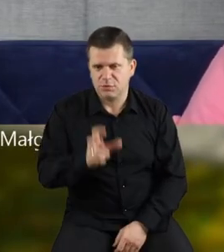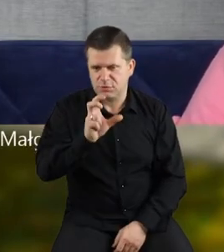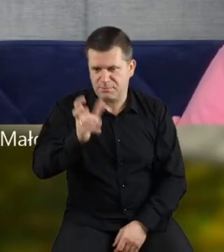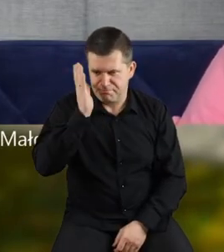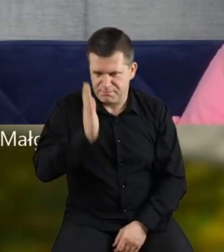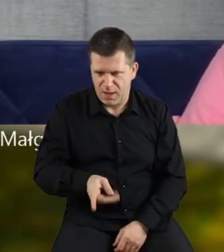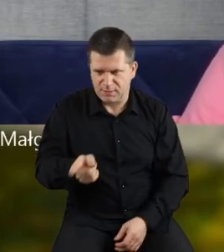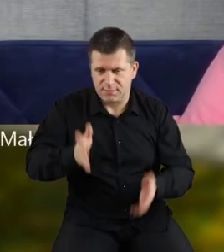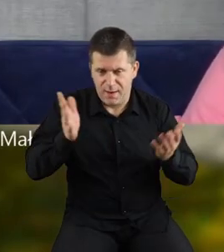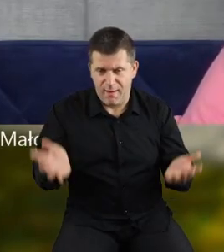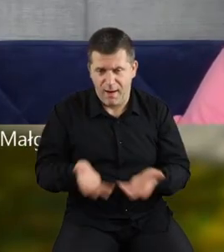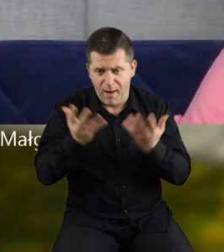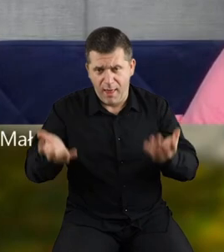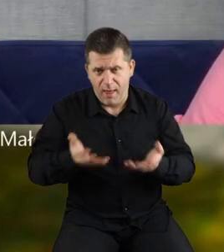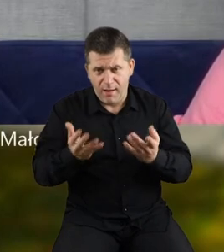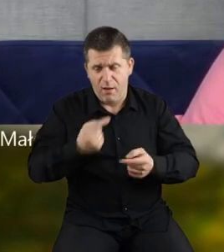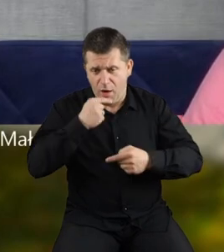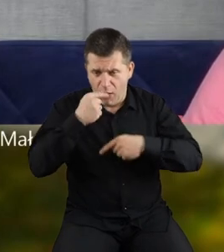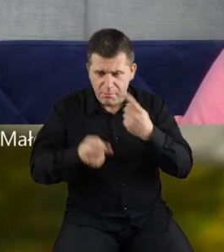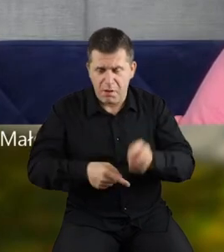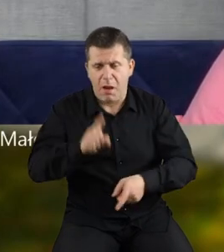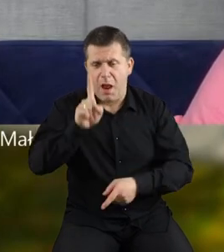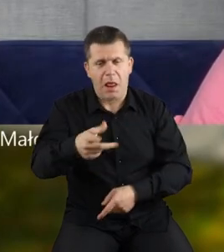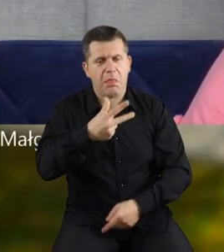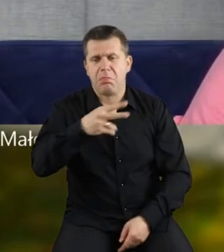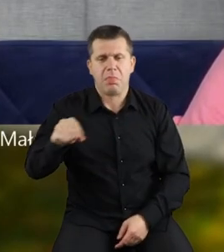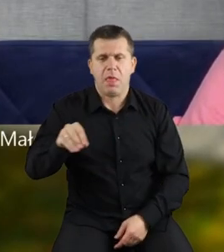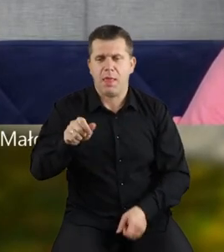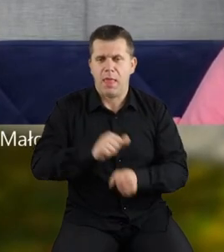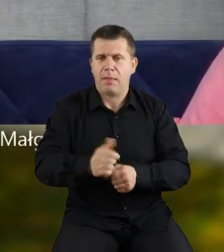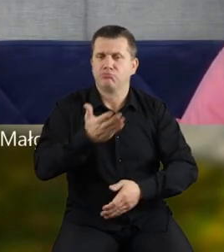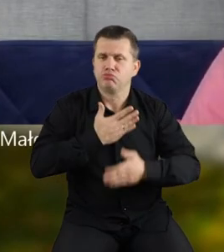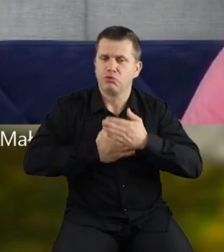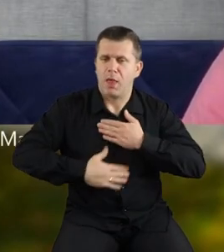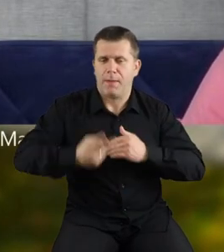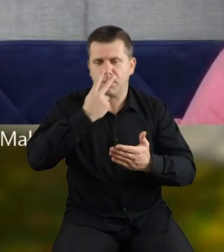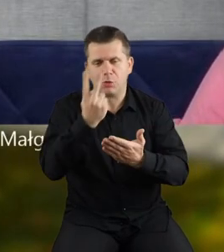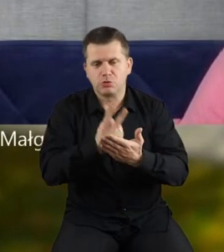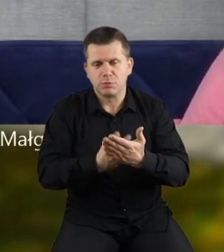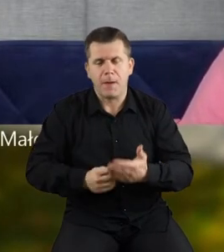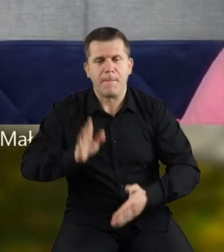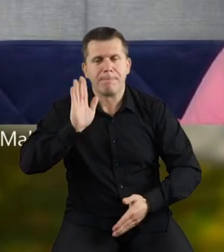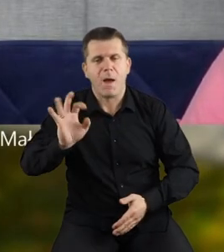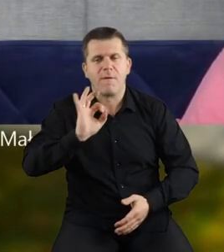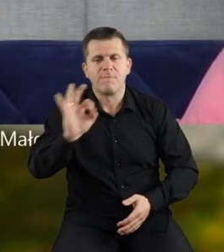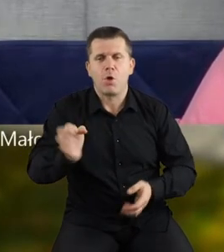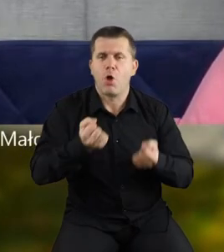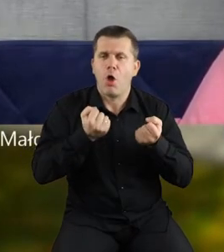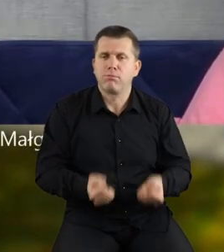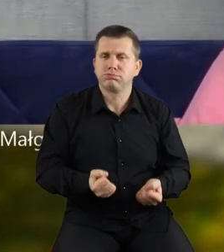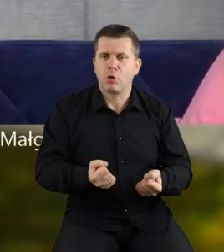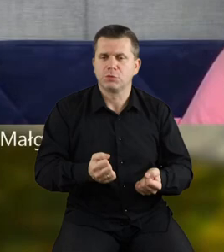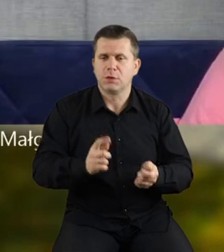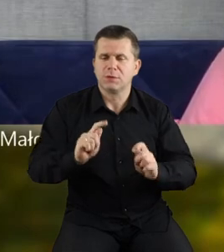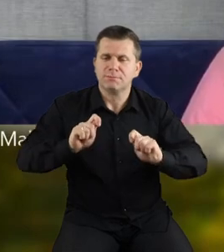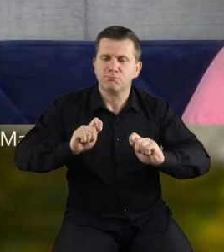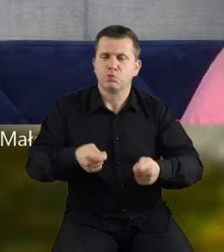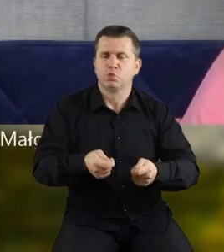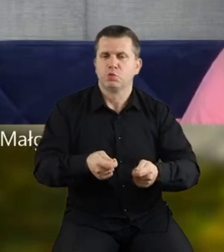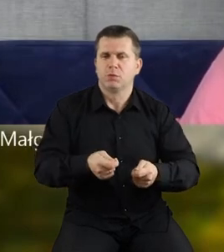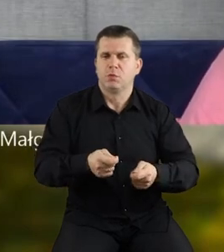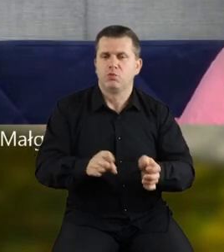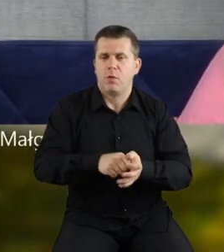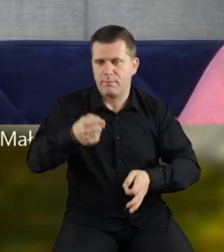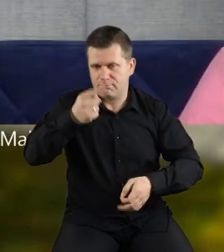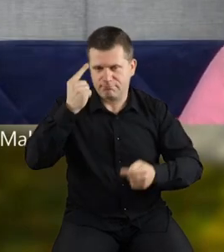cóż, czy to będzie taka lekka powieść, ale nie. Ona jest bardzo przyjemna do czytania, ale ma pewne swoje obciążenie